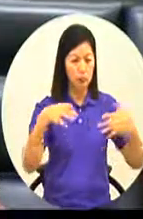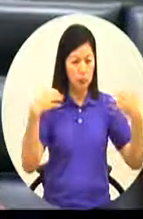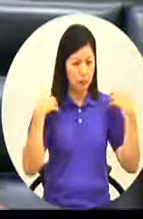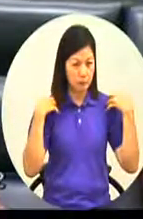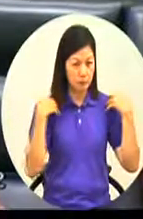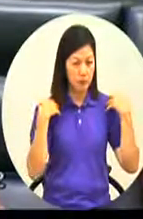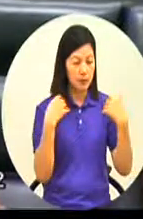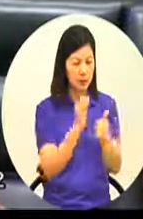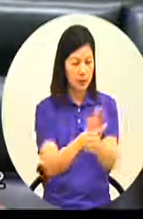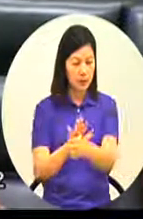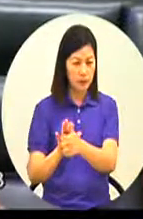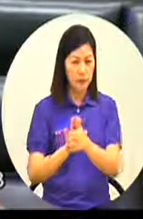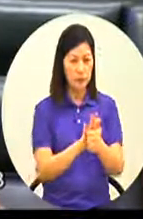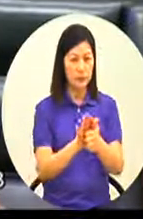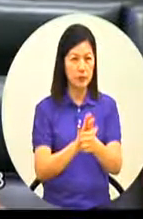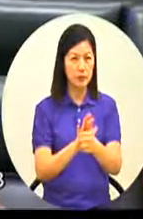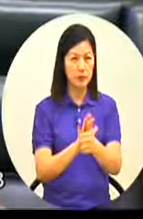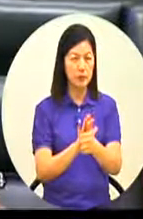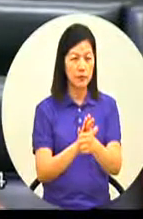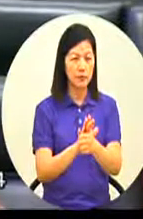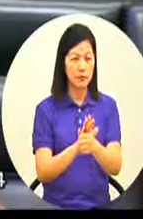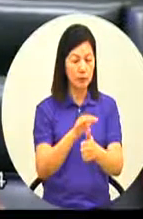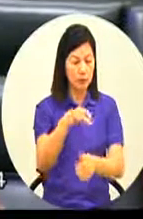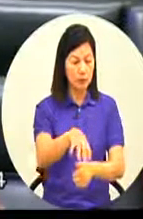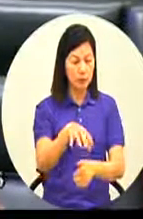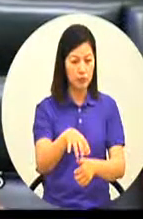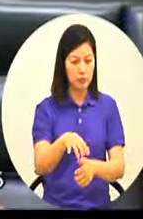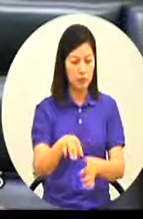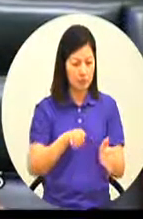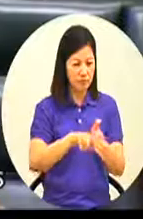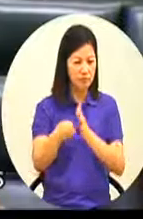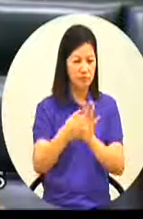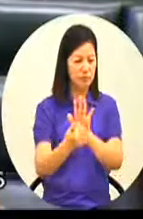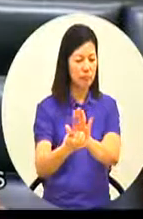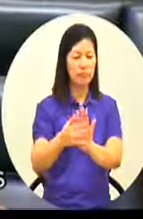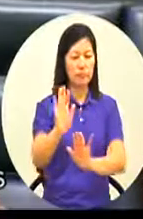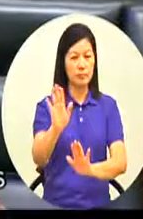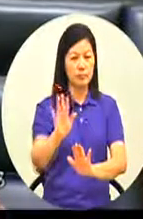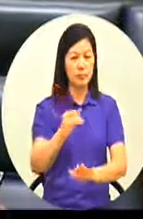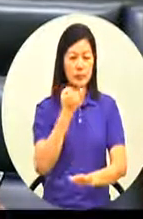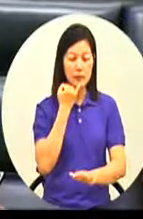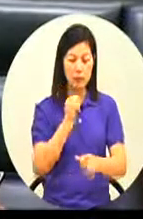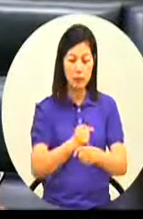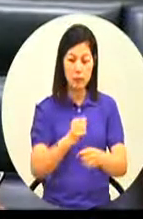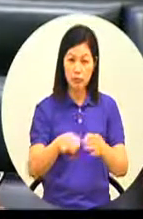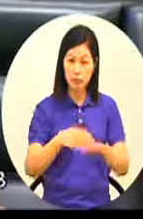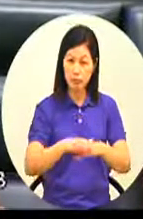口也当去卖直接就拒绝掉，是不是可以做到这一点呢？